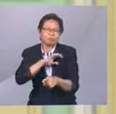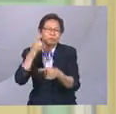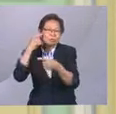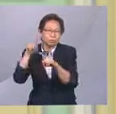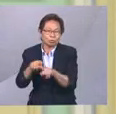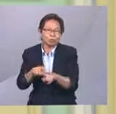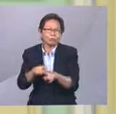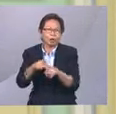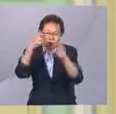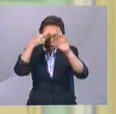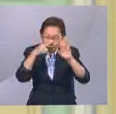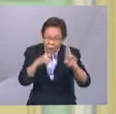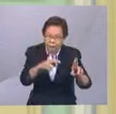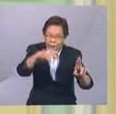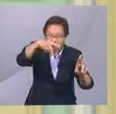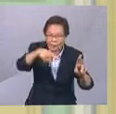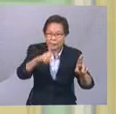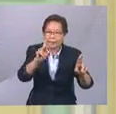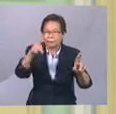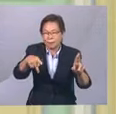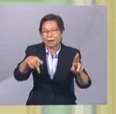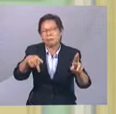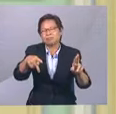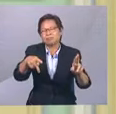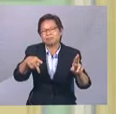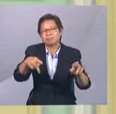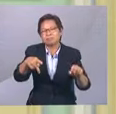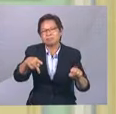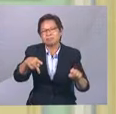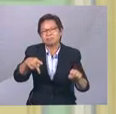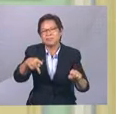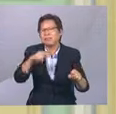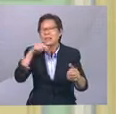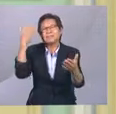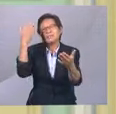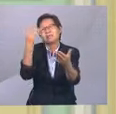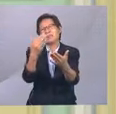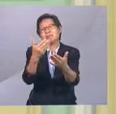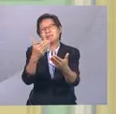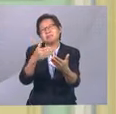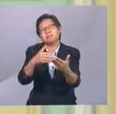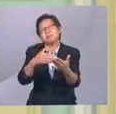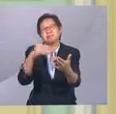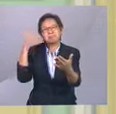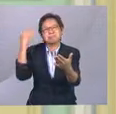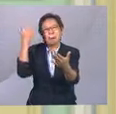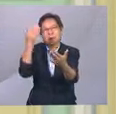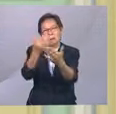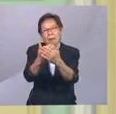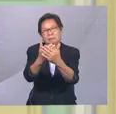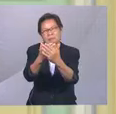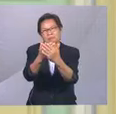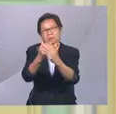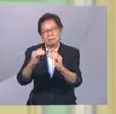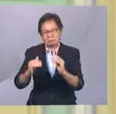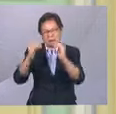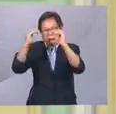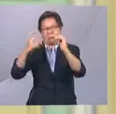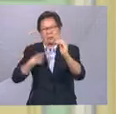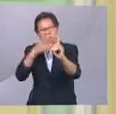pematuhan itu masih lagi tidak sampai ke tahap yang kita sasar kan